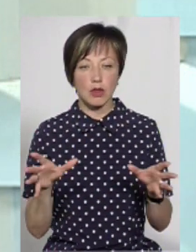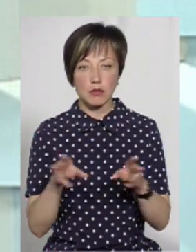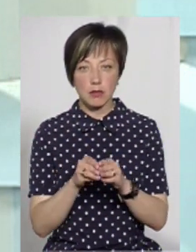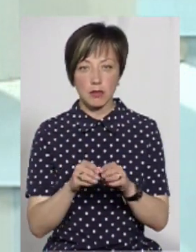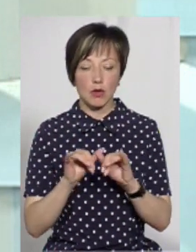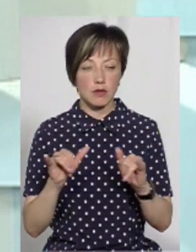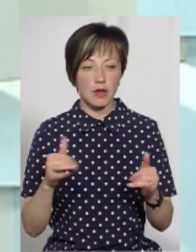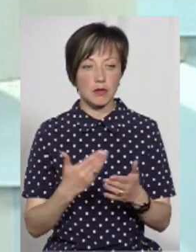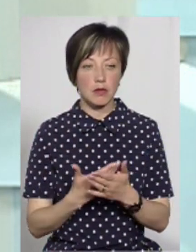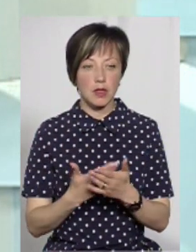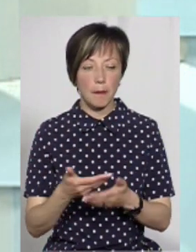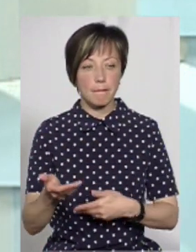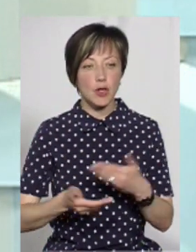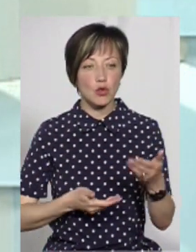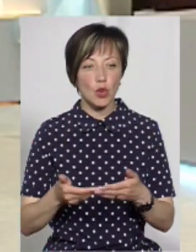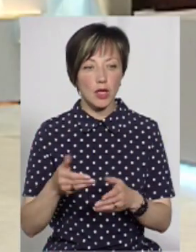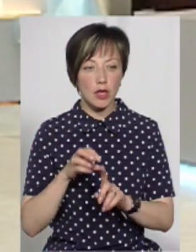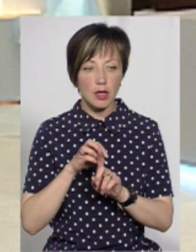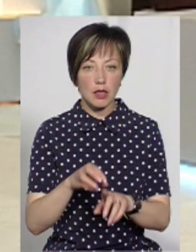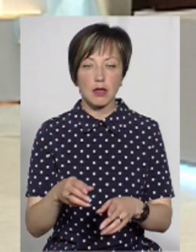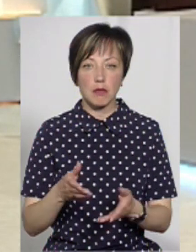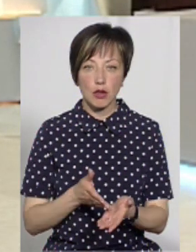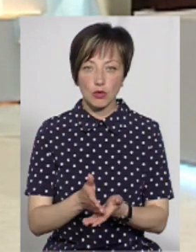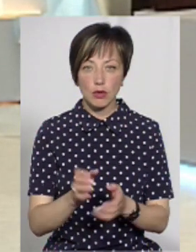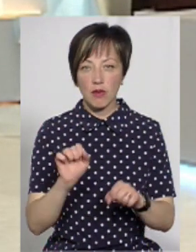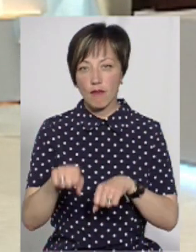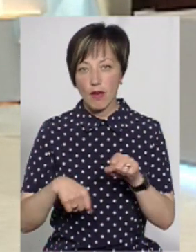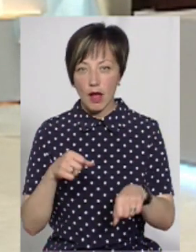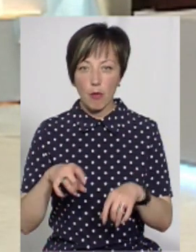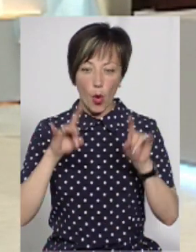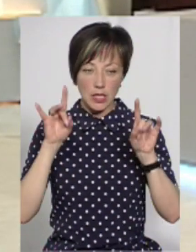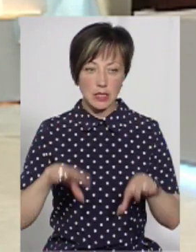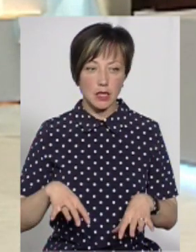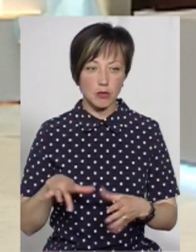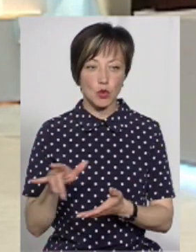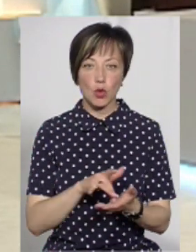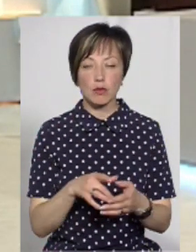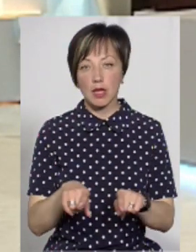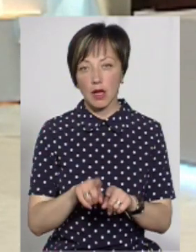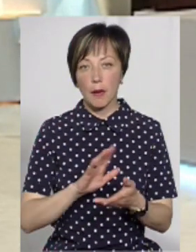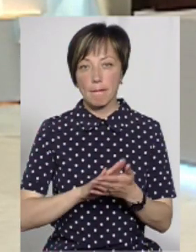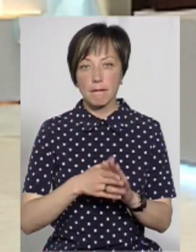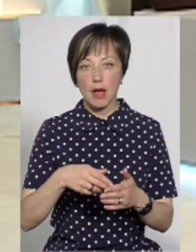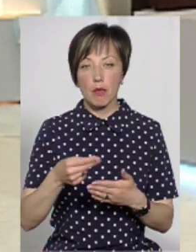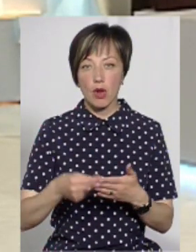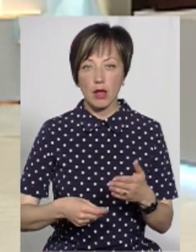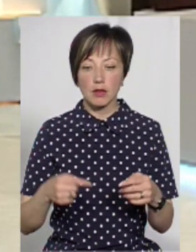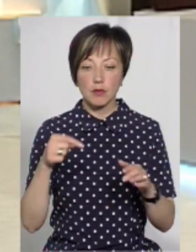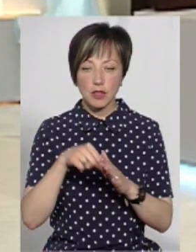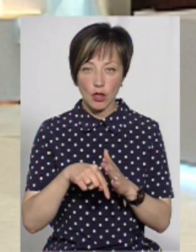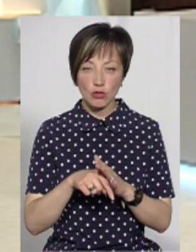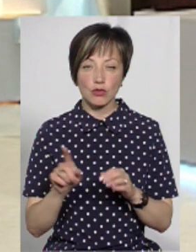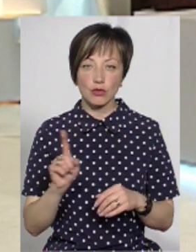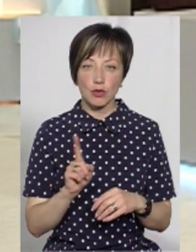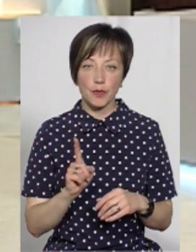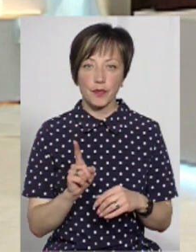спільно, це будуть там і пішохідні маршрути, і веломаршрути, і, можливо, якийсь навіть екстрим-туризм. Тому такі меморандуми, вони свідчать про те,